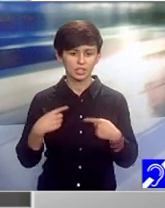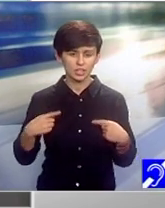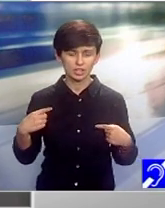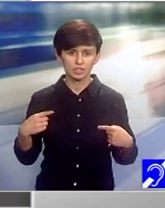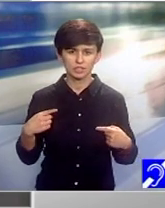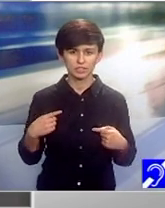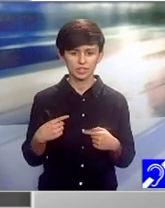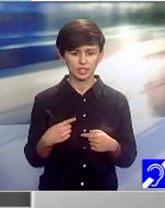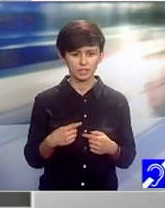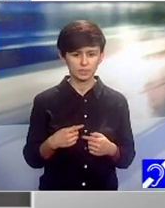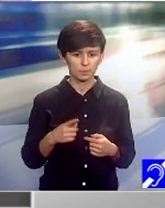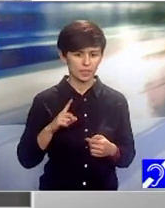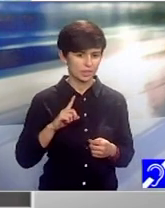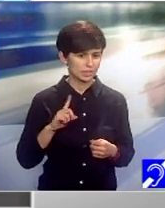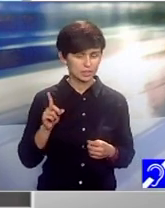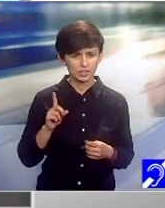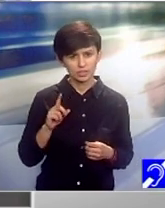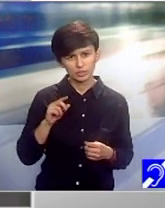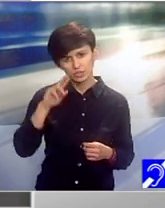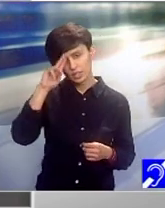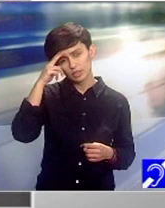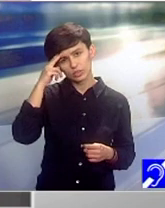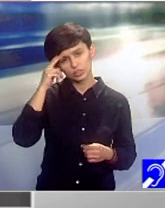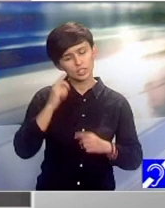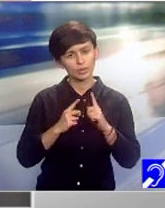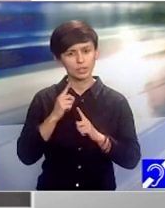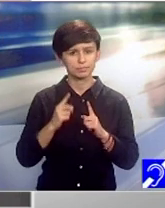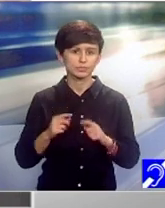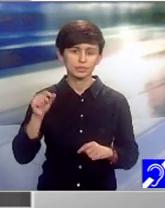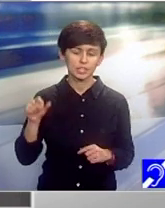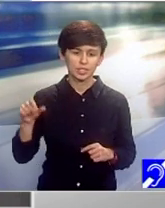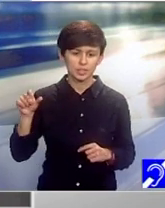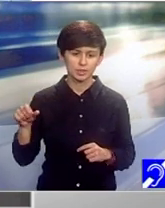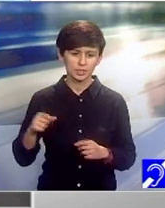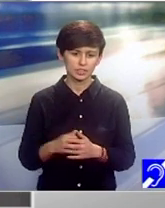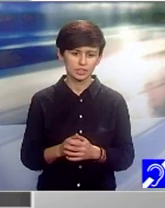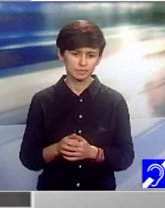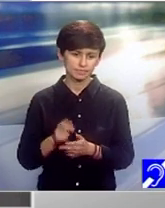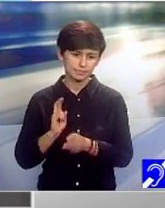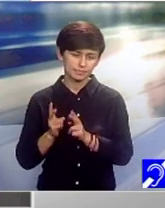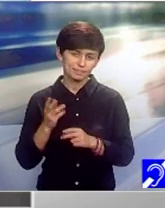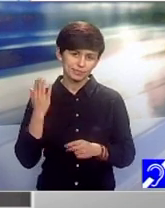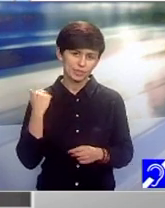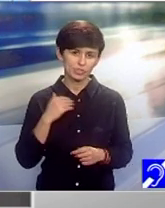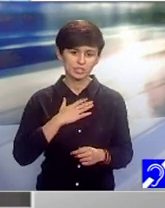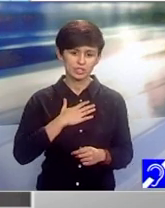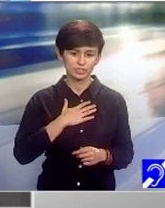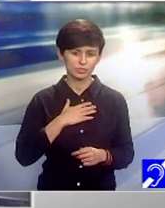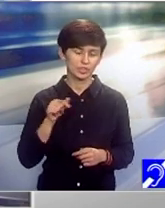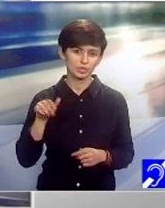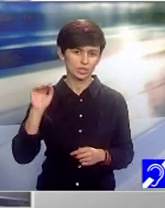diferit încât unii nici măcar nu te recunoșteau. Da. Cum era Emi în interior în acea perioadă? Pot să spun